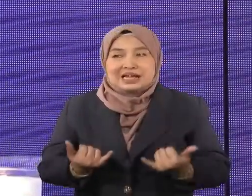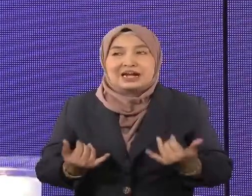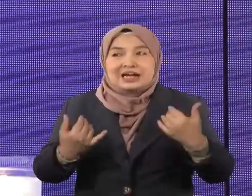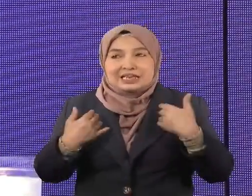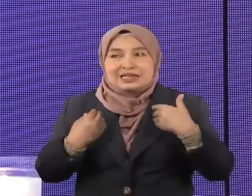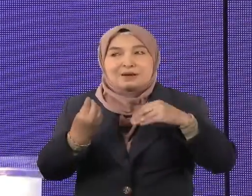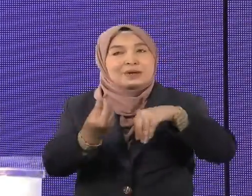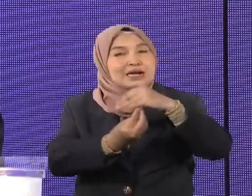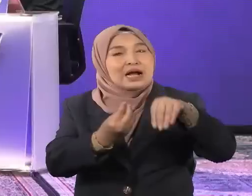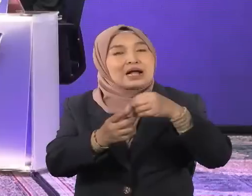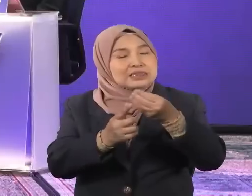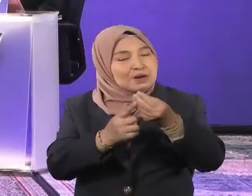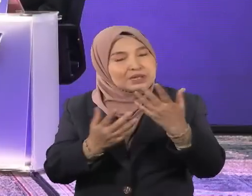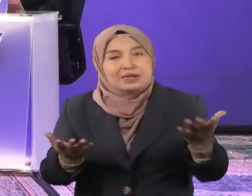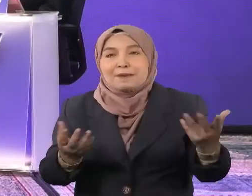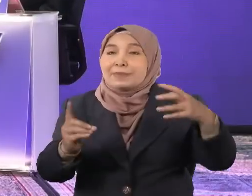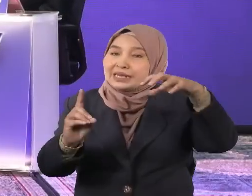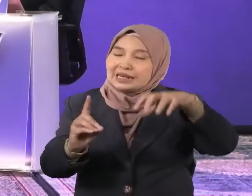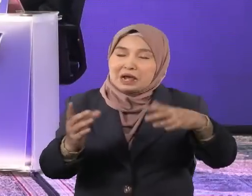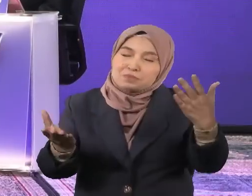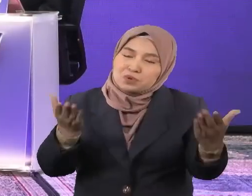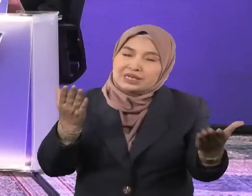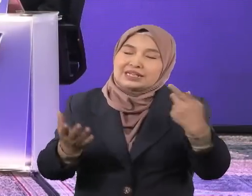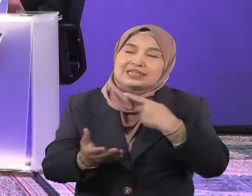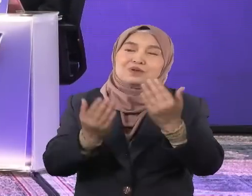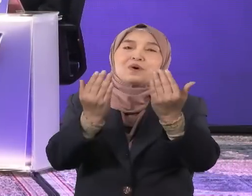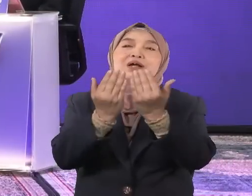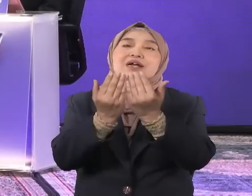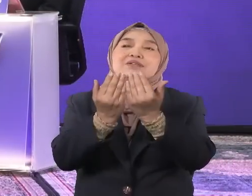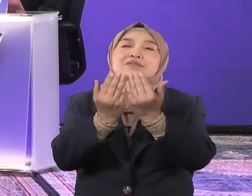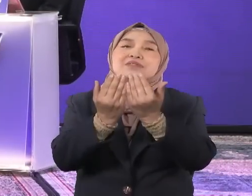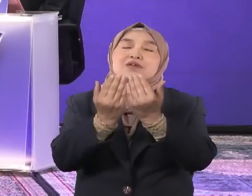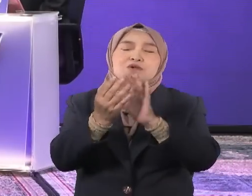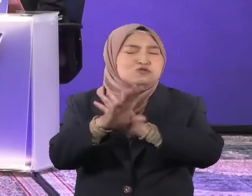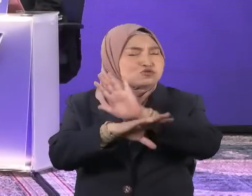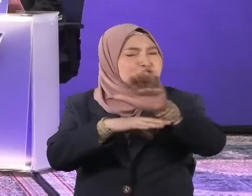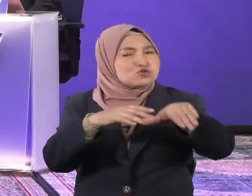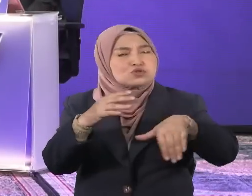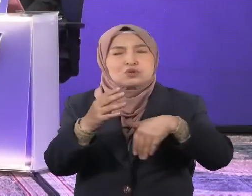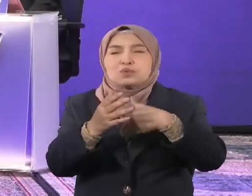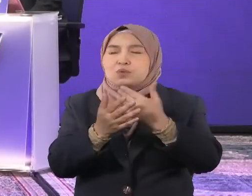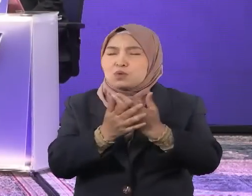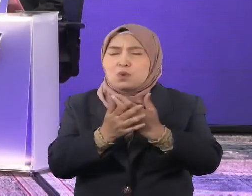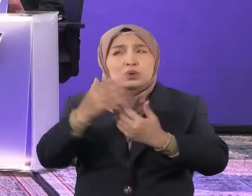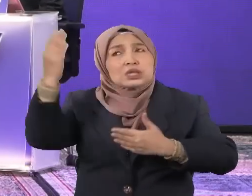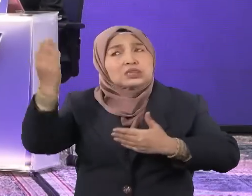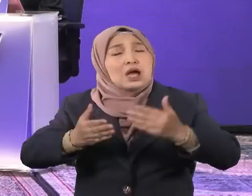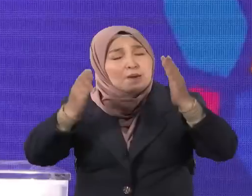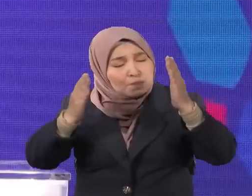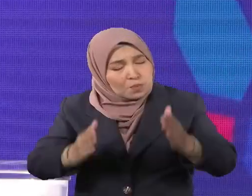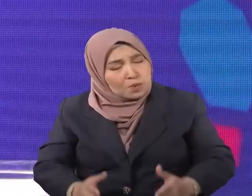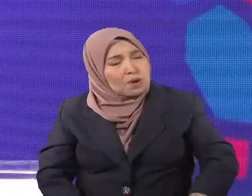atau Madinah lah. Makan ini di Madinah makan ini. InsyaAllah. Kita doakan Ustaz Fasa seluruh Duyuful Rahman, tetamu Allah yang dikasih dan rahmati